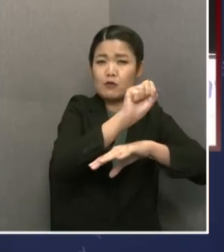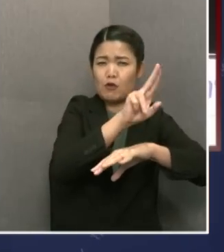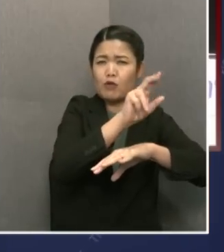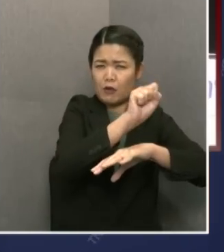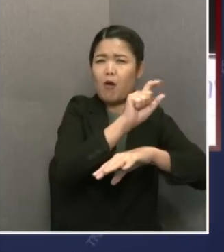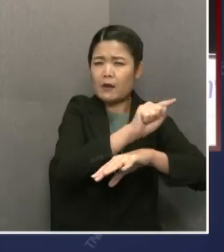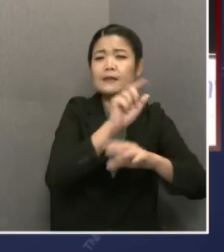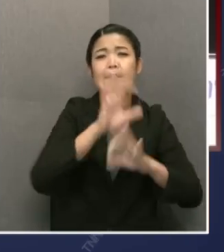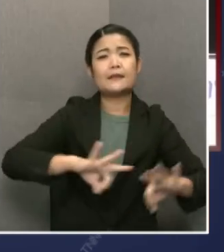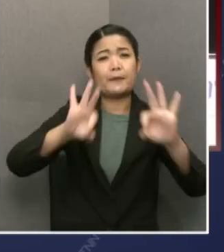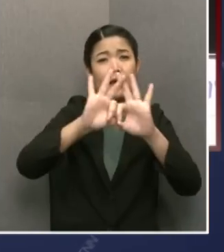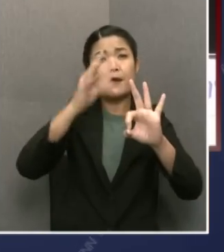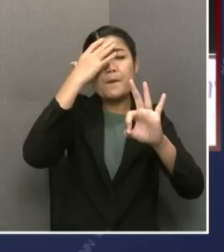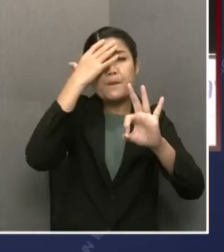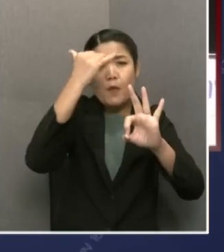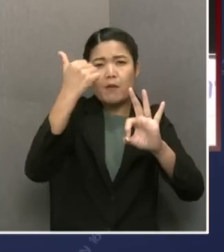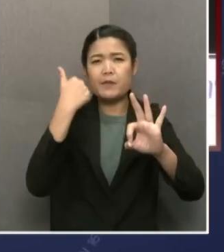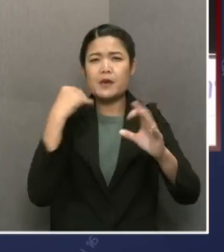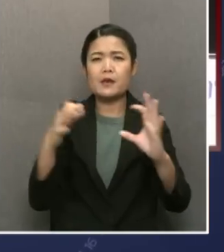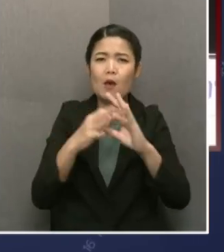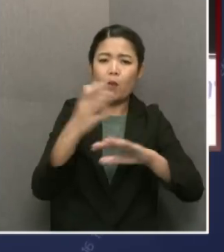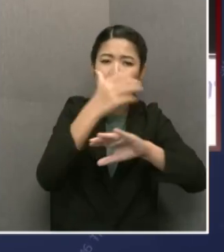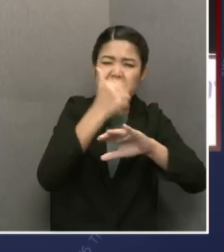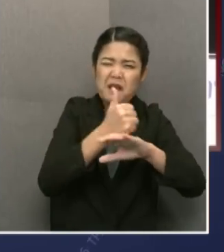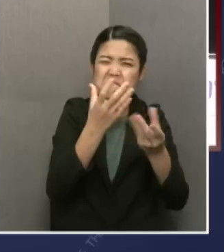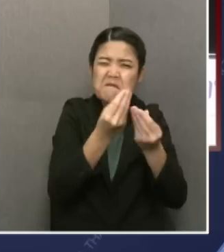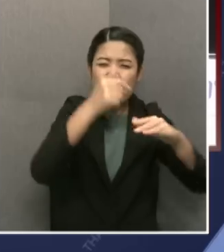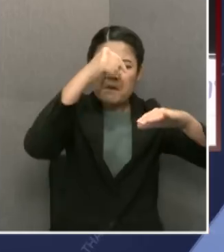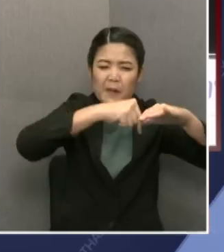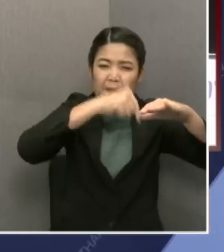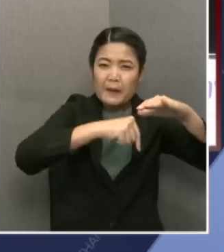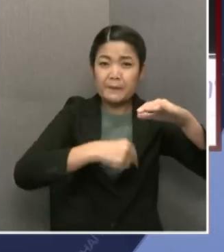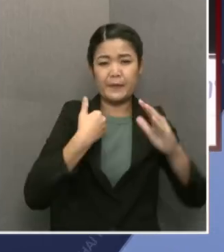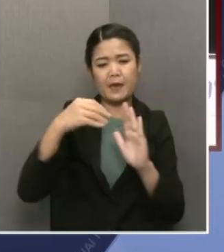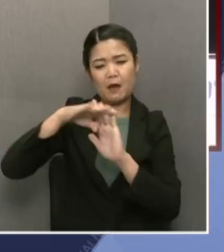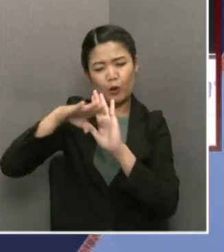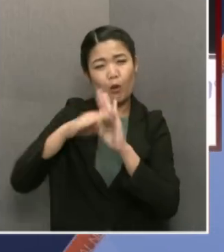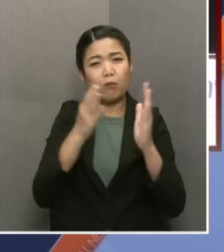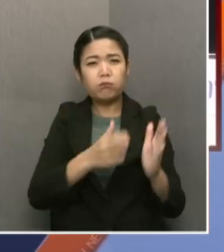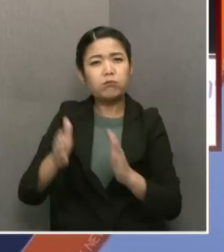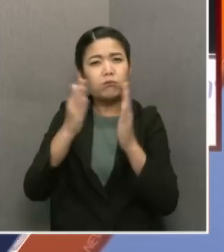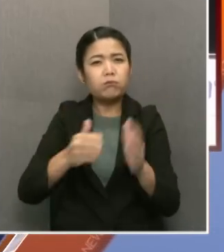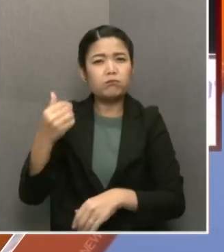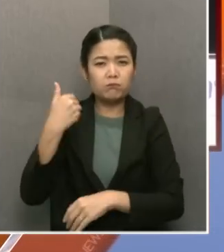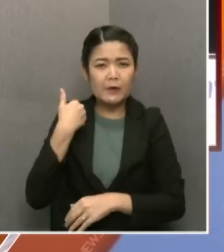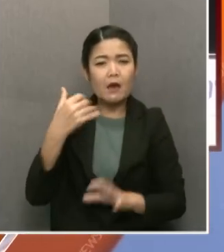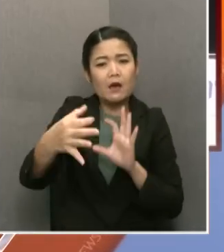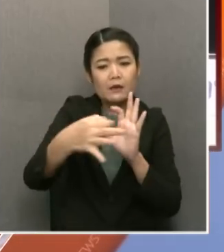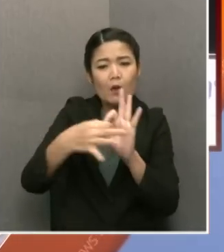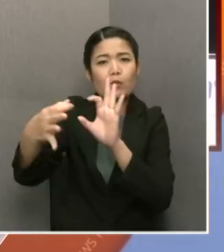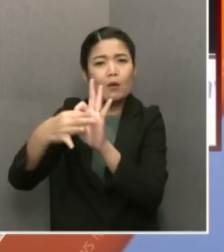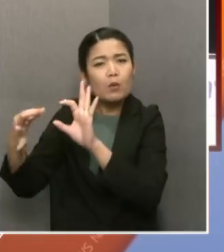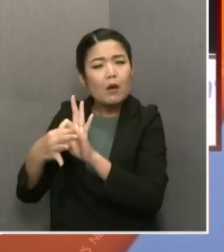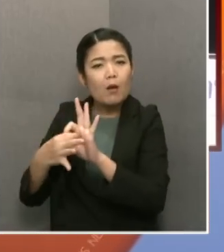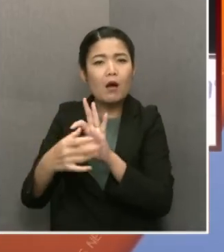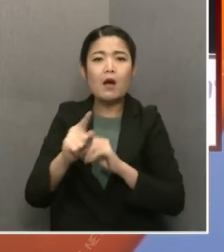สำคัญนะครับเพราะว่ามันจะมีเมไจทางการเมืองที่ซับซ้อนแล้วก็มีกระบวนการต่างๆที่จะต้องเกี่ยวข้องกับตัวแปรที่หลากหลาย